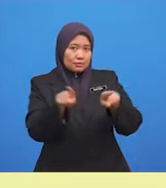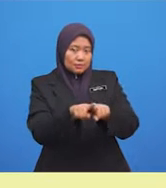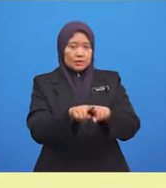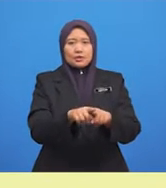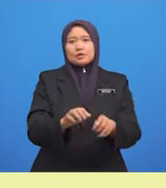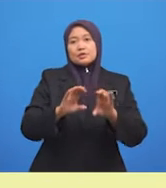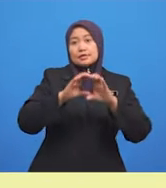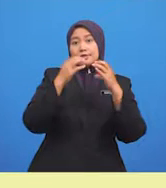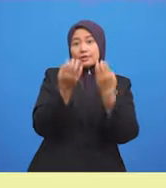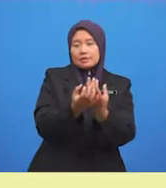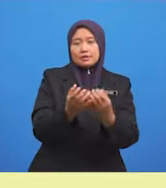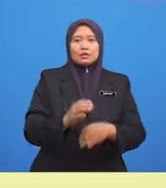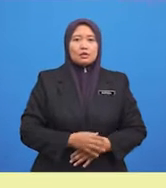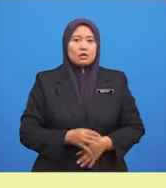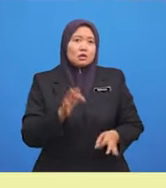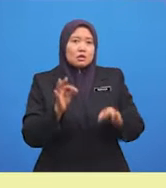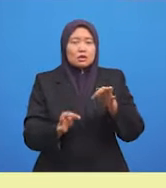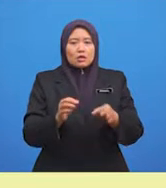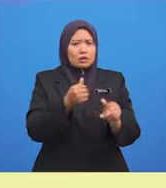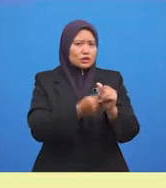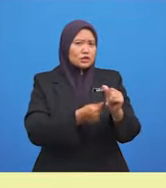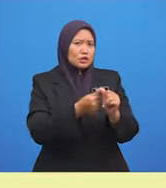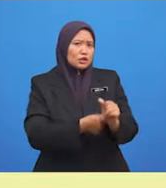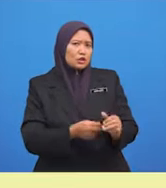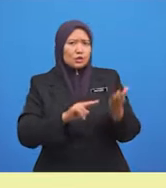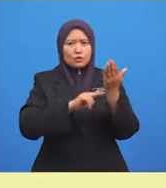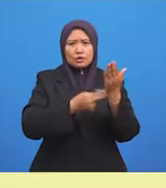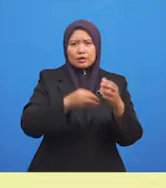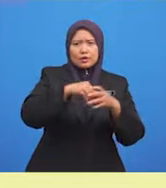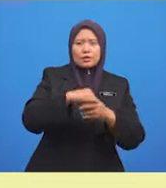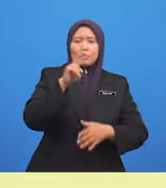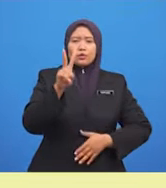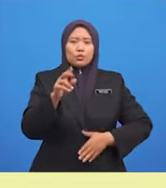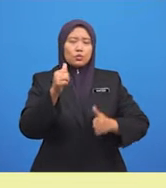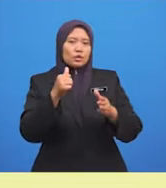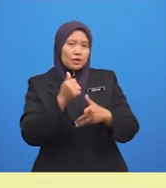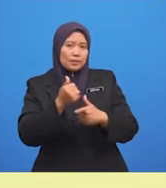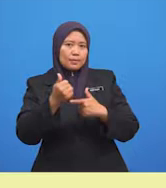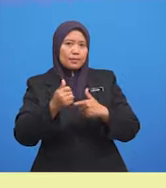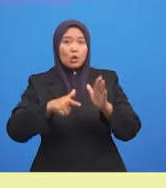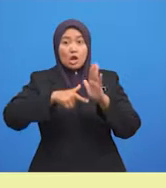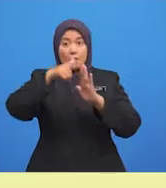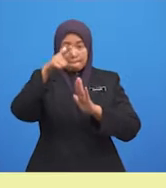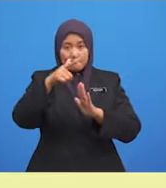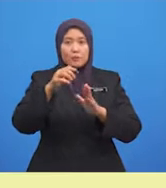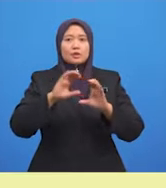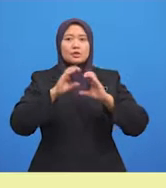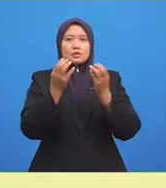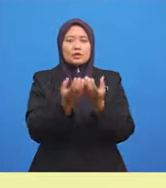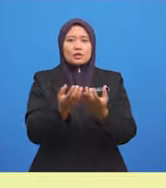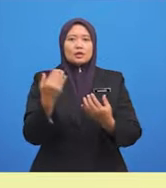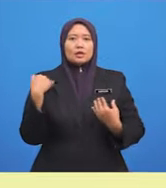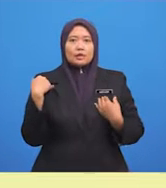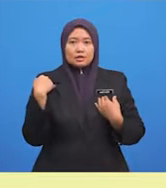Apakah yang dimaksudkan dengan kesamaan set? Jika setiap unsur dalam dua